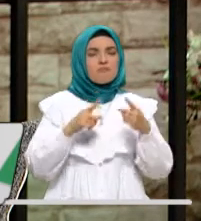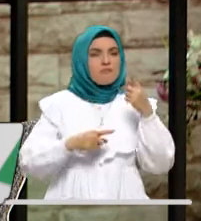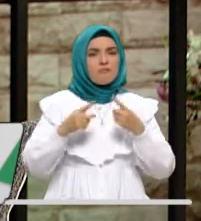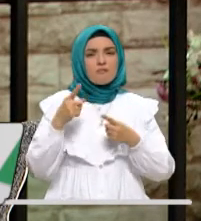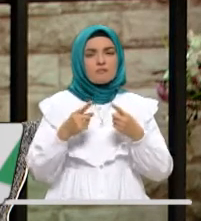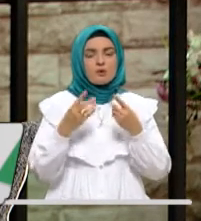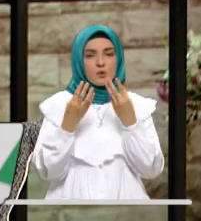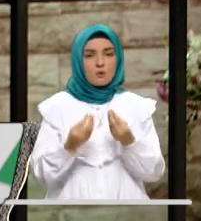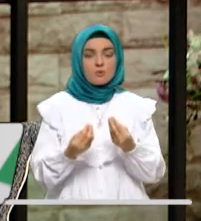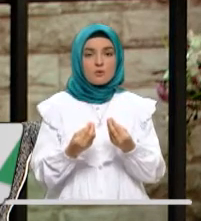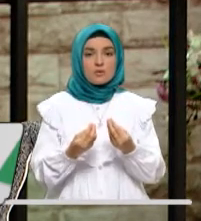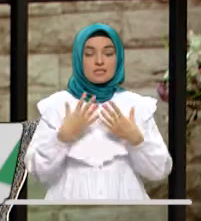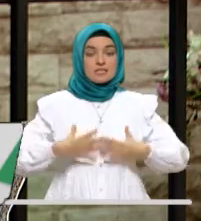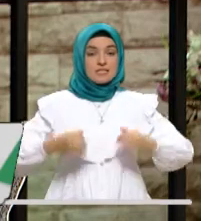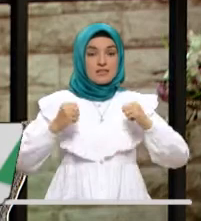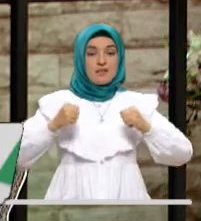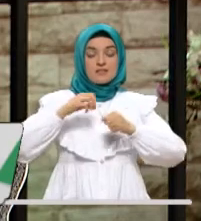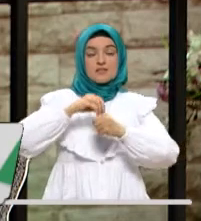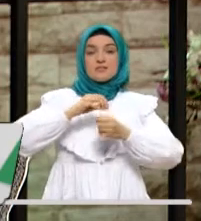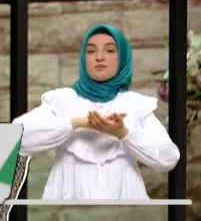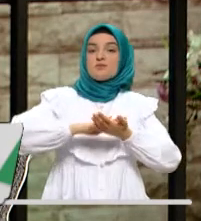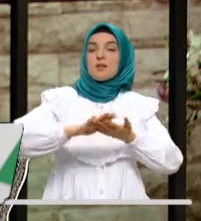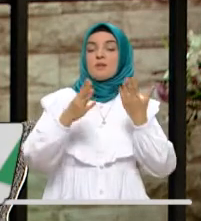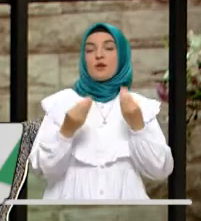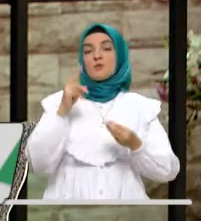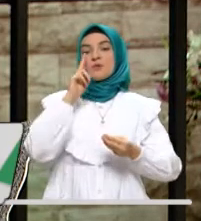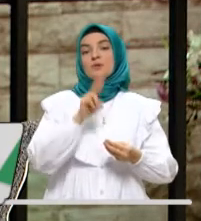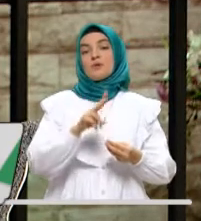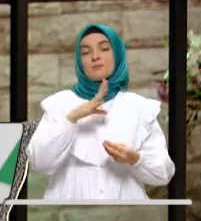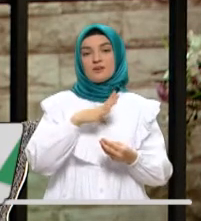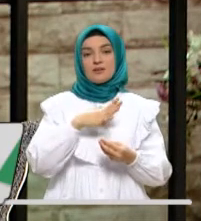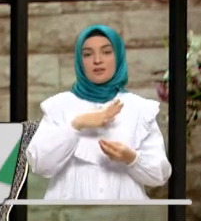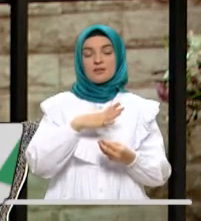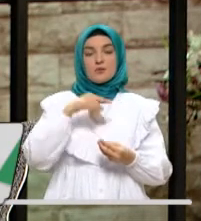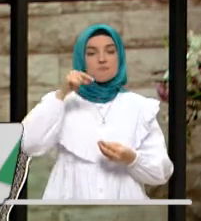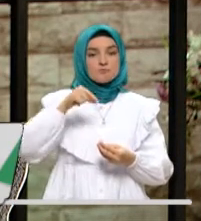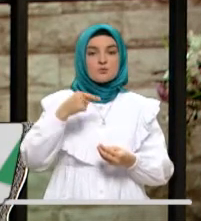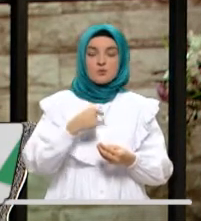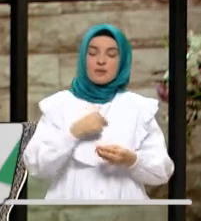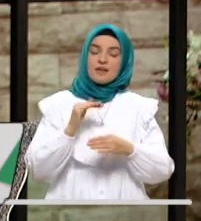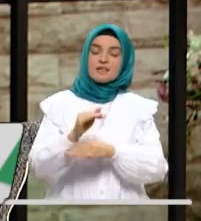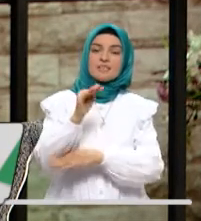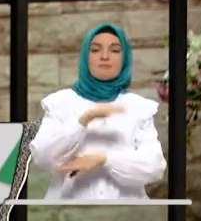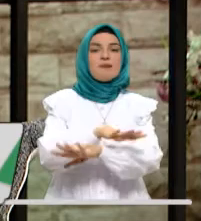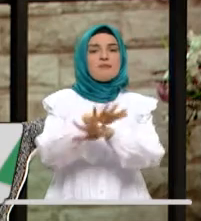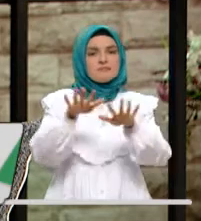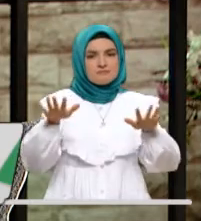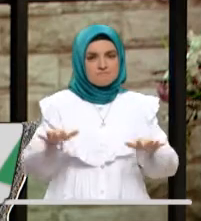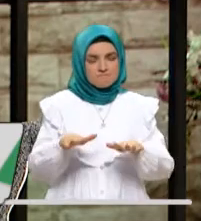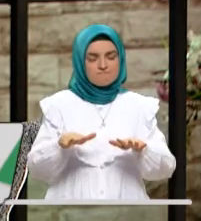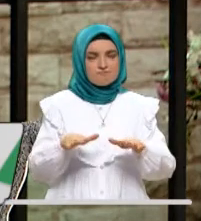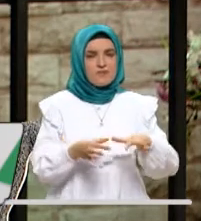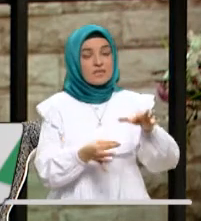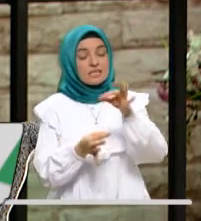sağlık açısından diyorum, evet, düzelmelerin olduğunu görüyorsunuz. Yani bunu ben şahsen yaşadım, hani etrafımda muhatap